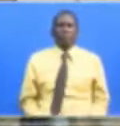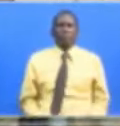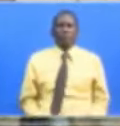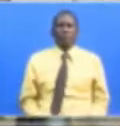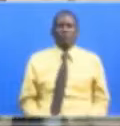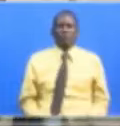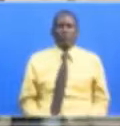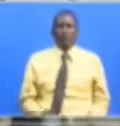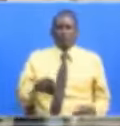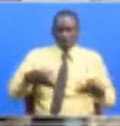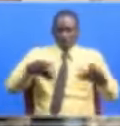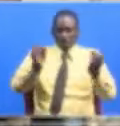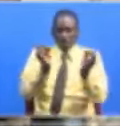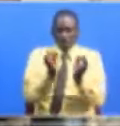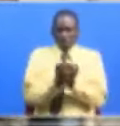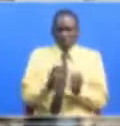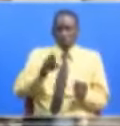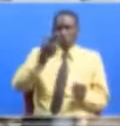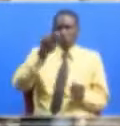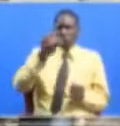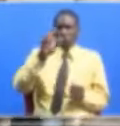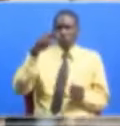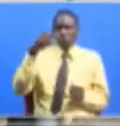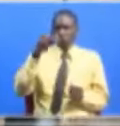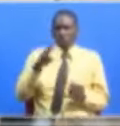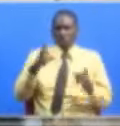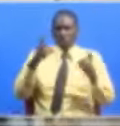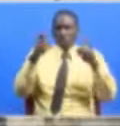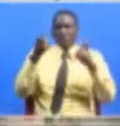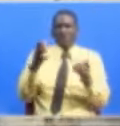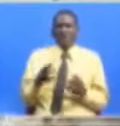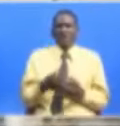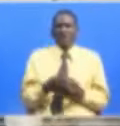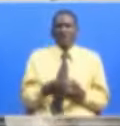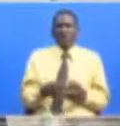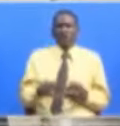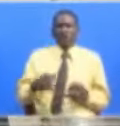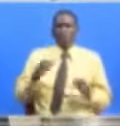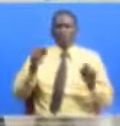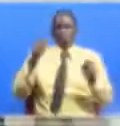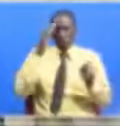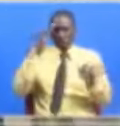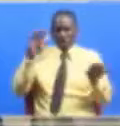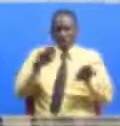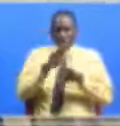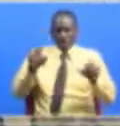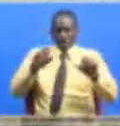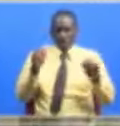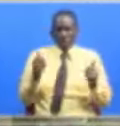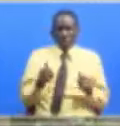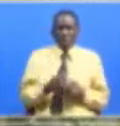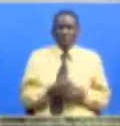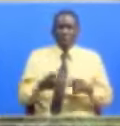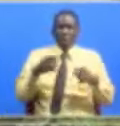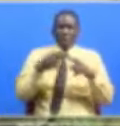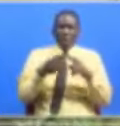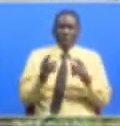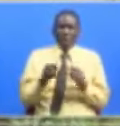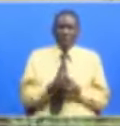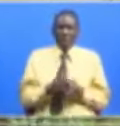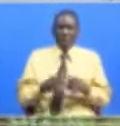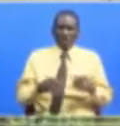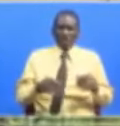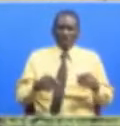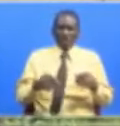Ni familia ya Kinandungu. Kwenye picha hii ya kuvutia utadhani kila kitu kiko shwari. Lakini